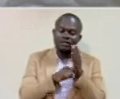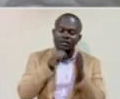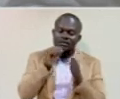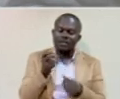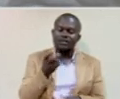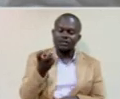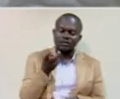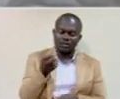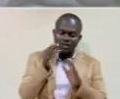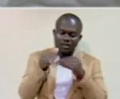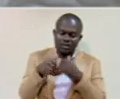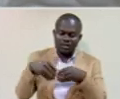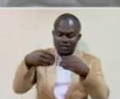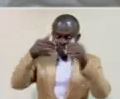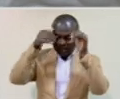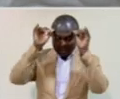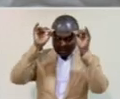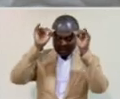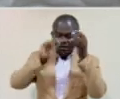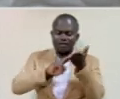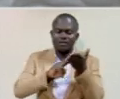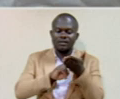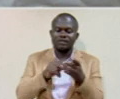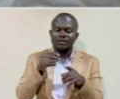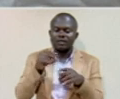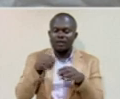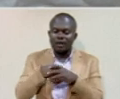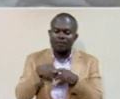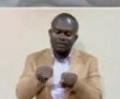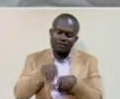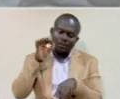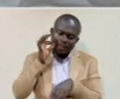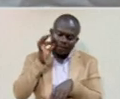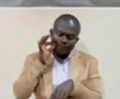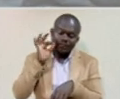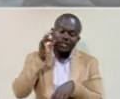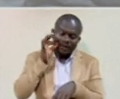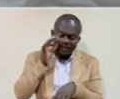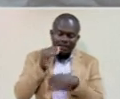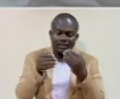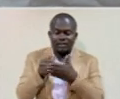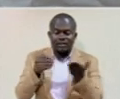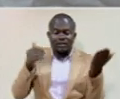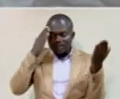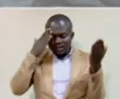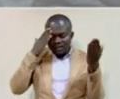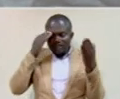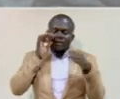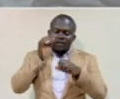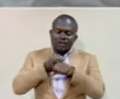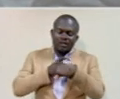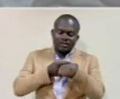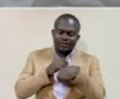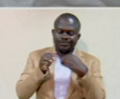tike umuntu bagiye guha inka akoreshaga n'imbuto rero nkuba imbuto iriya z'ibirayi za